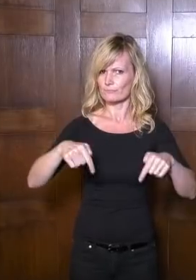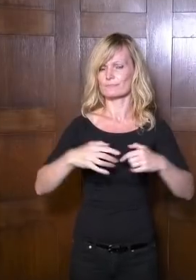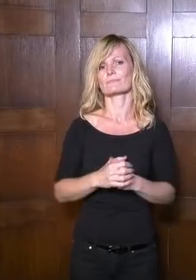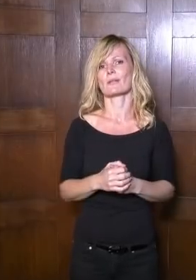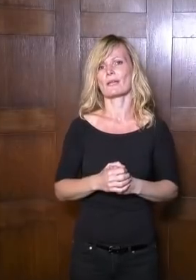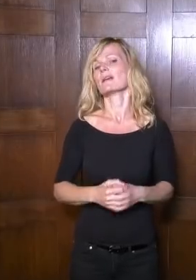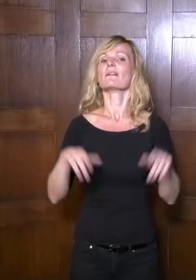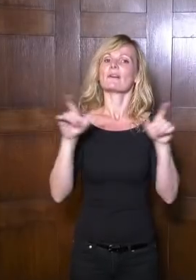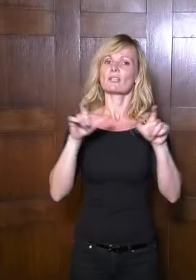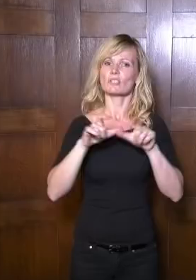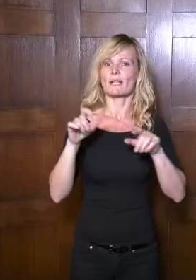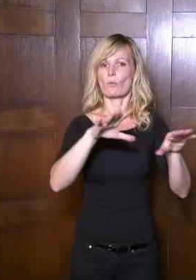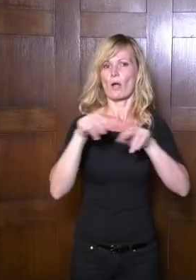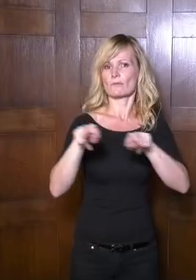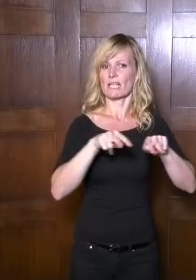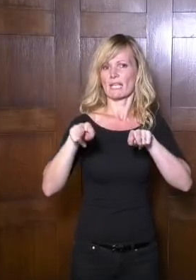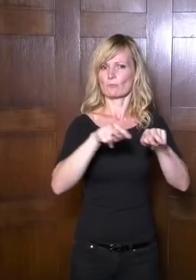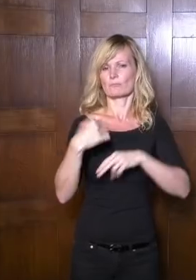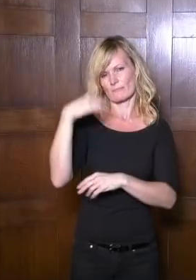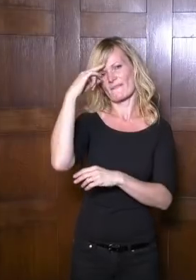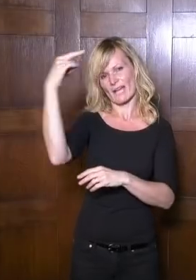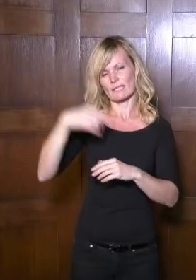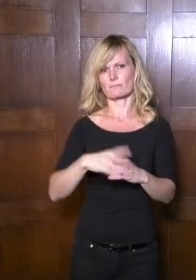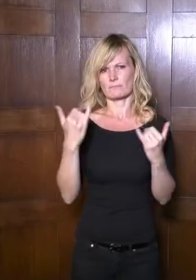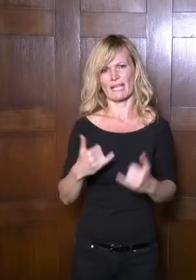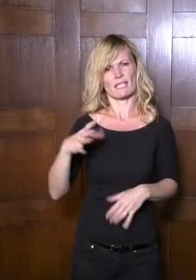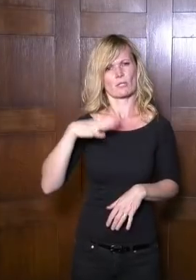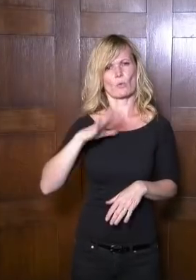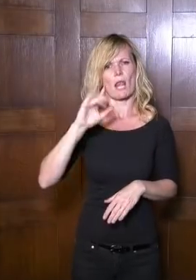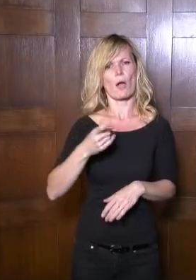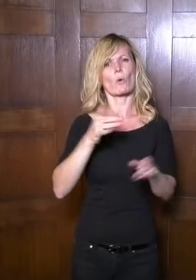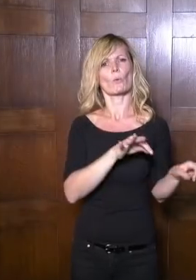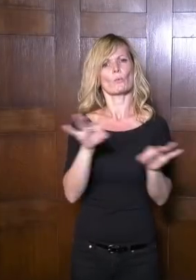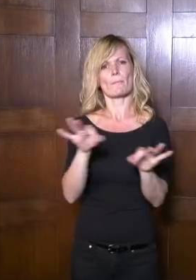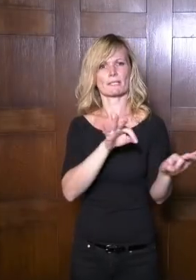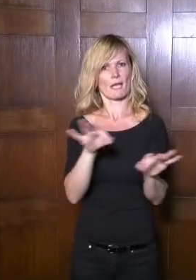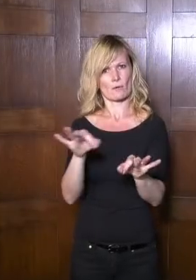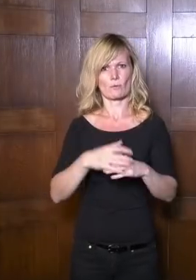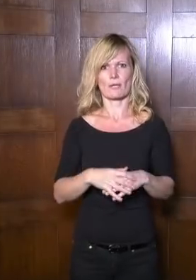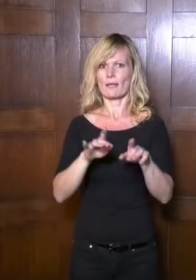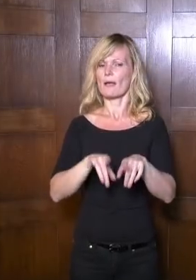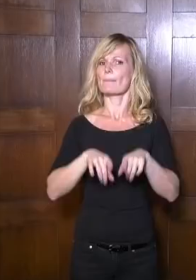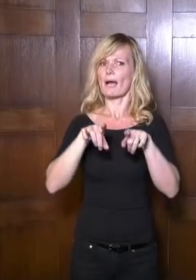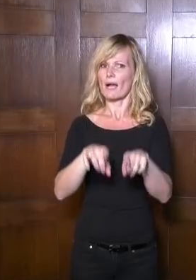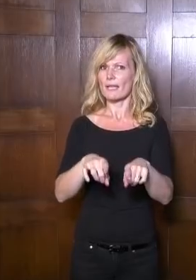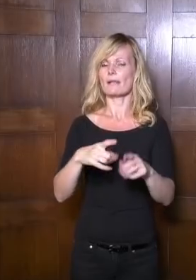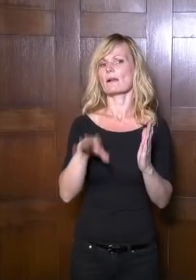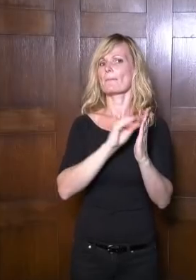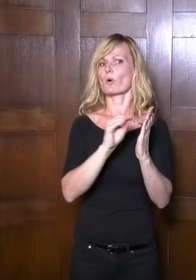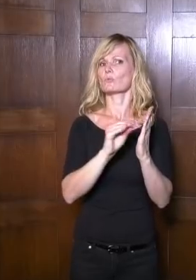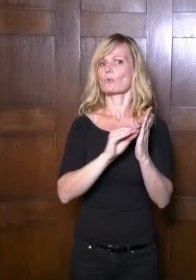Diese Veranstaltung wird aufgezeichnet, das wissen Sie, sie wird wohl auch aktuell übertragen. Parallel wird ein